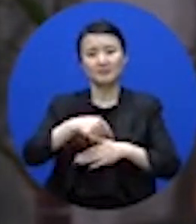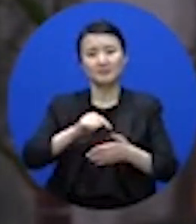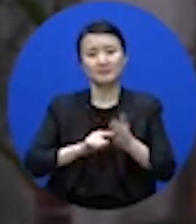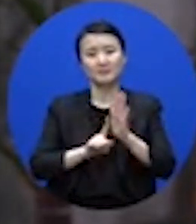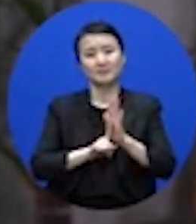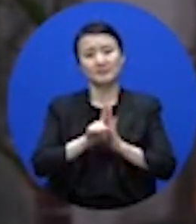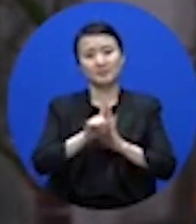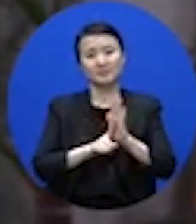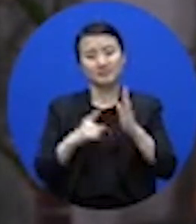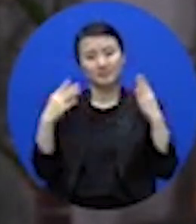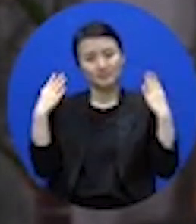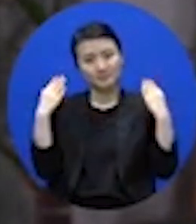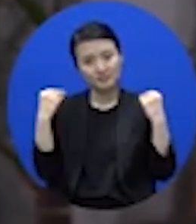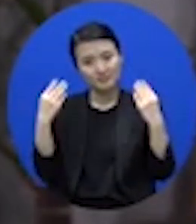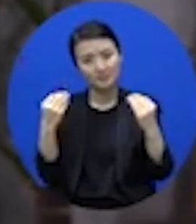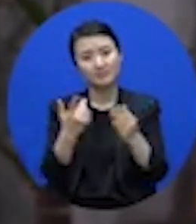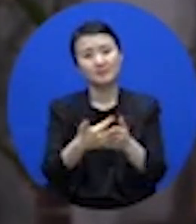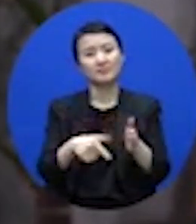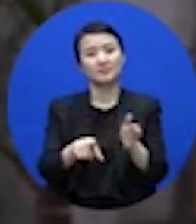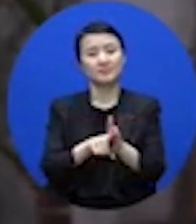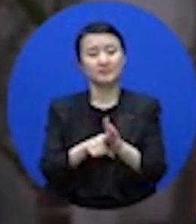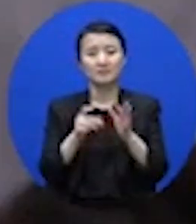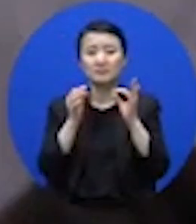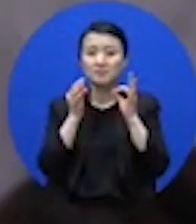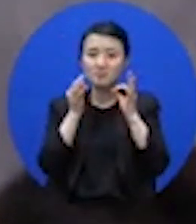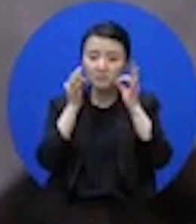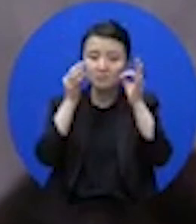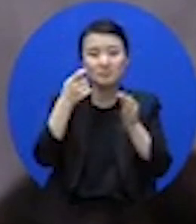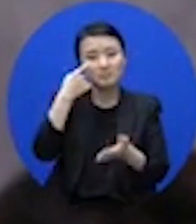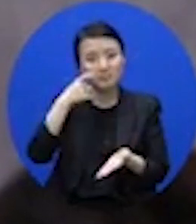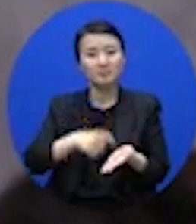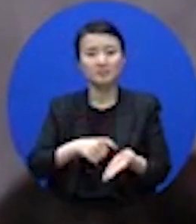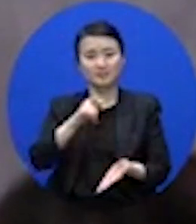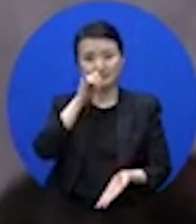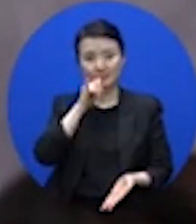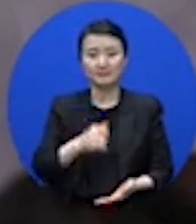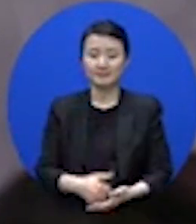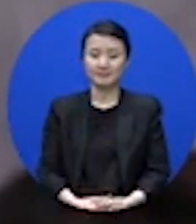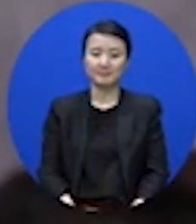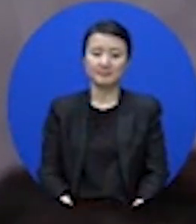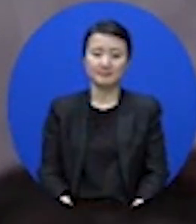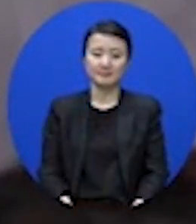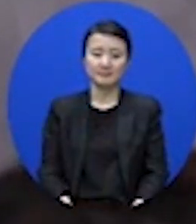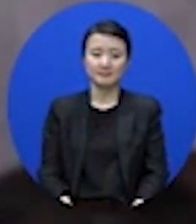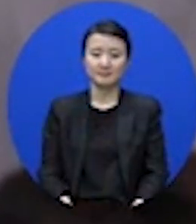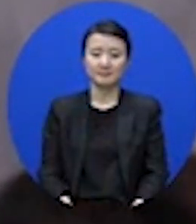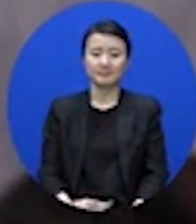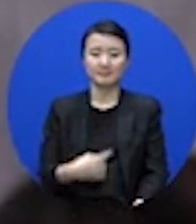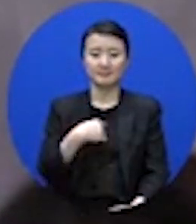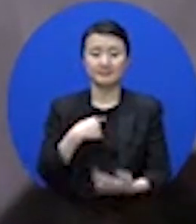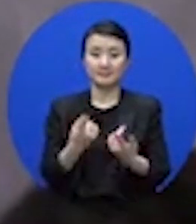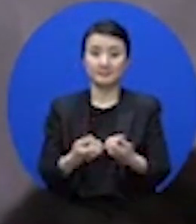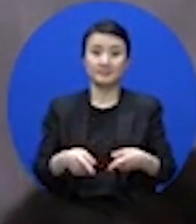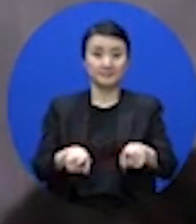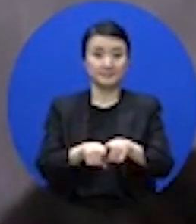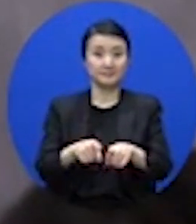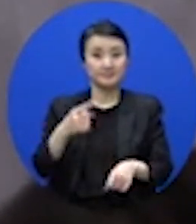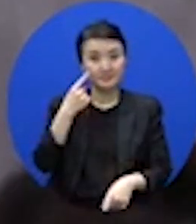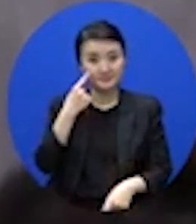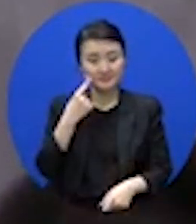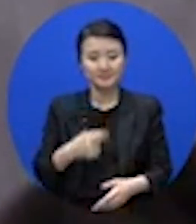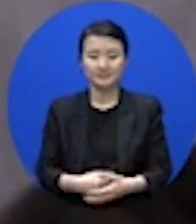유지하려고 노력을 하자라는 거예요. 자, 이 시간 저를 따라해 보시겠어요?